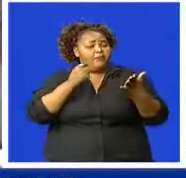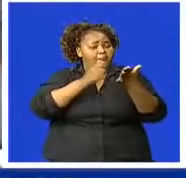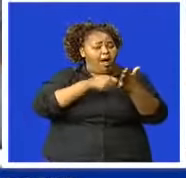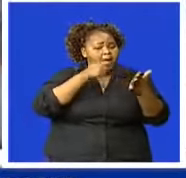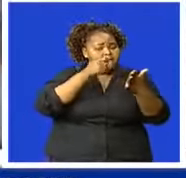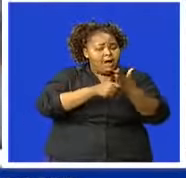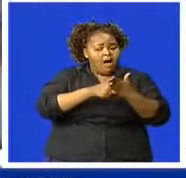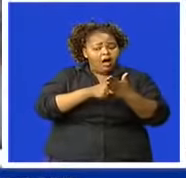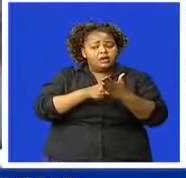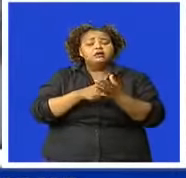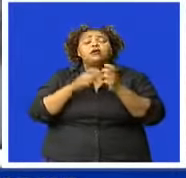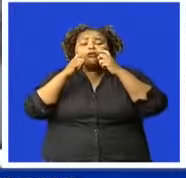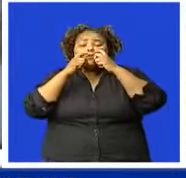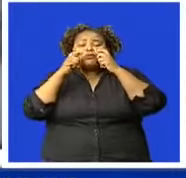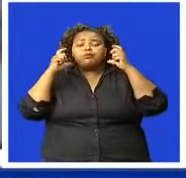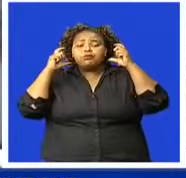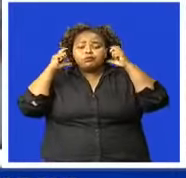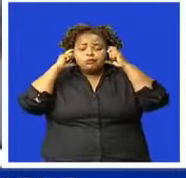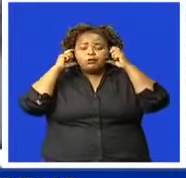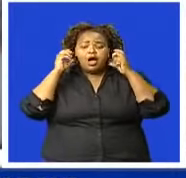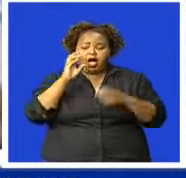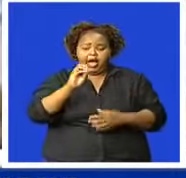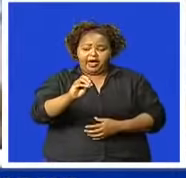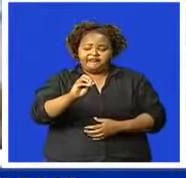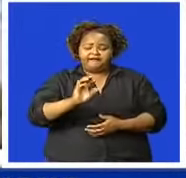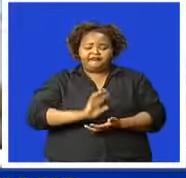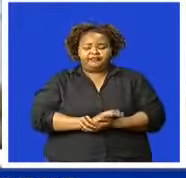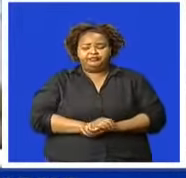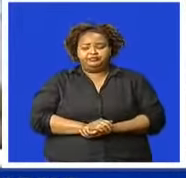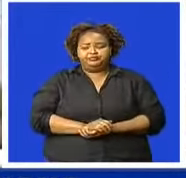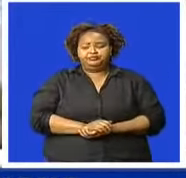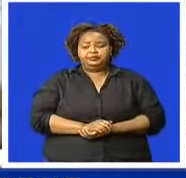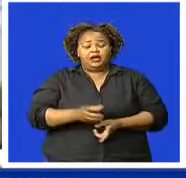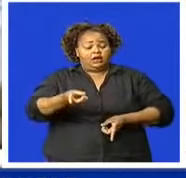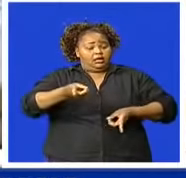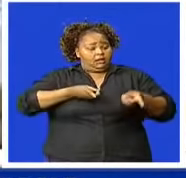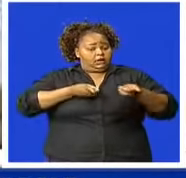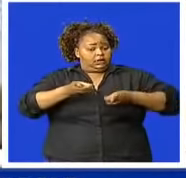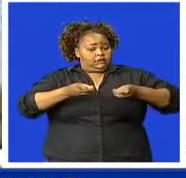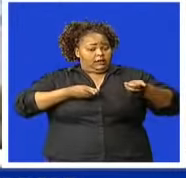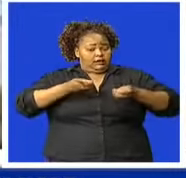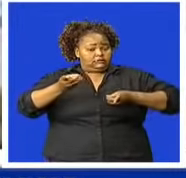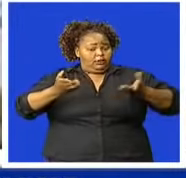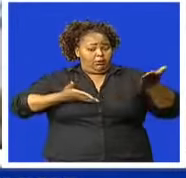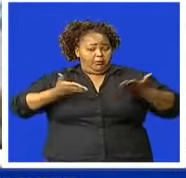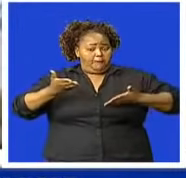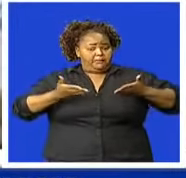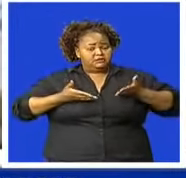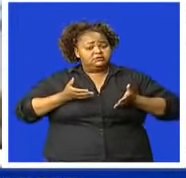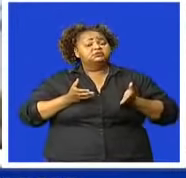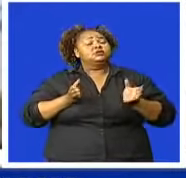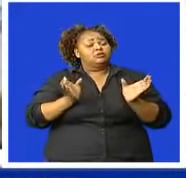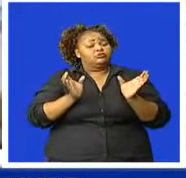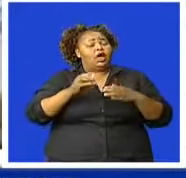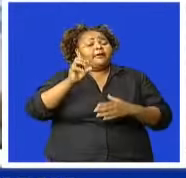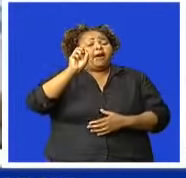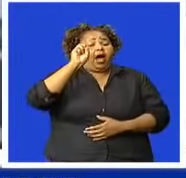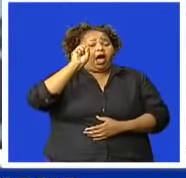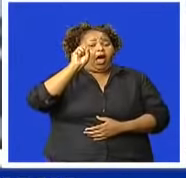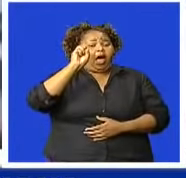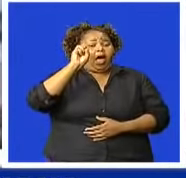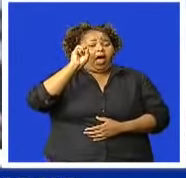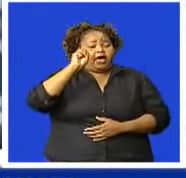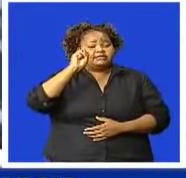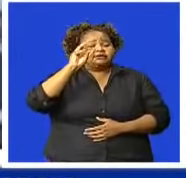Tengako ititolo siyatifaka intifonyo umcondzisi welihlangothi lwemabhizinisi lamancane nalasemkhathini